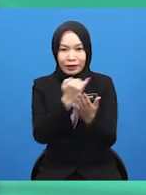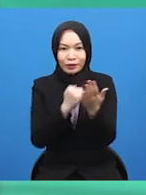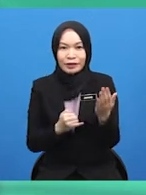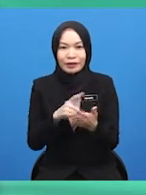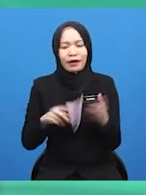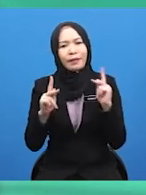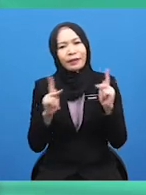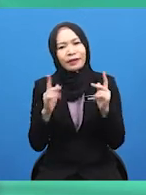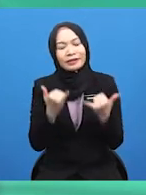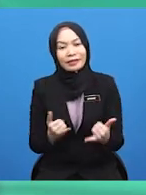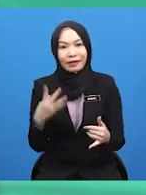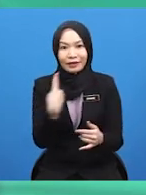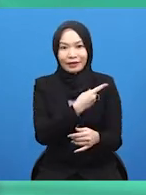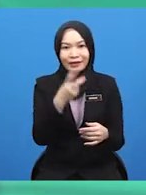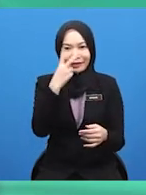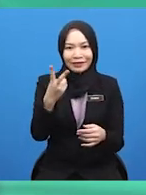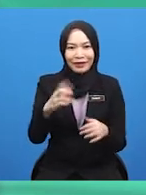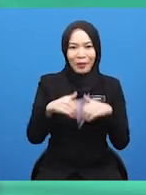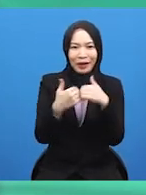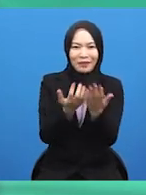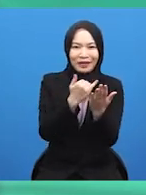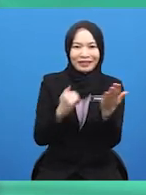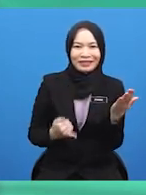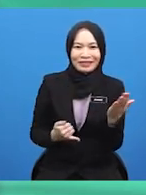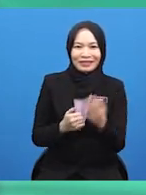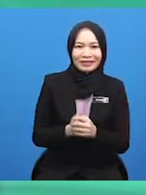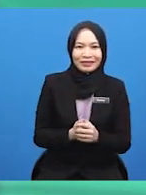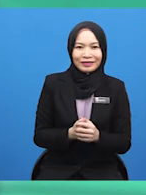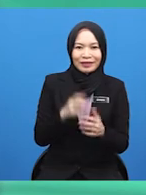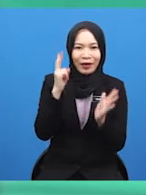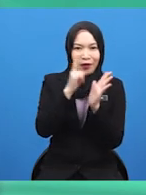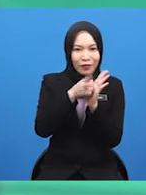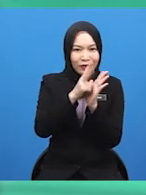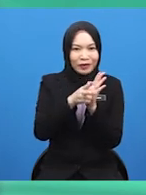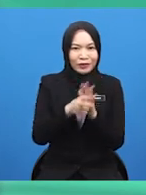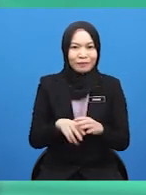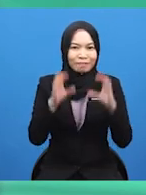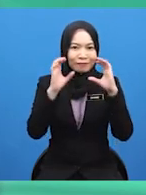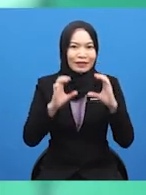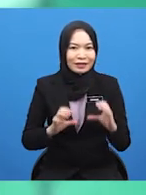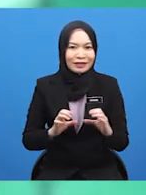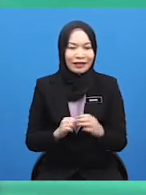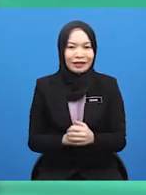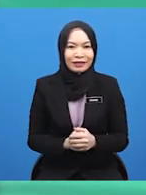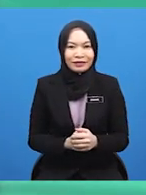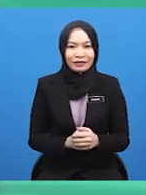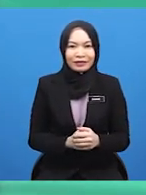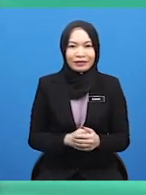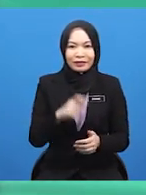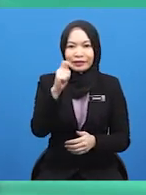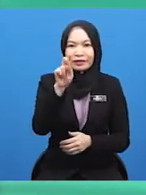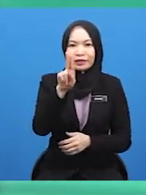kata sekarang kita melihat demonstrasi? Ini sangat menarik pelajar-pelajar. Jangan tidur dekat belakang sana. Kita akan melihat